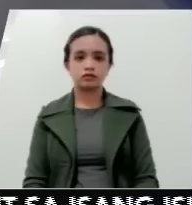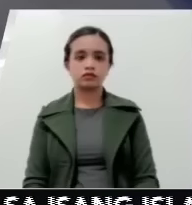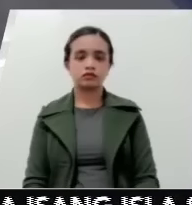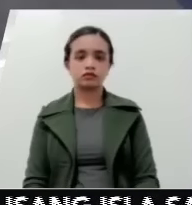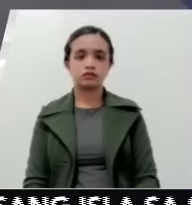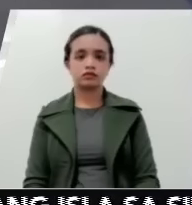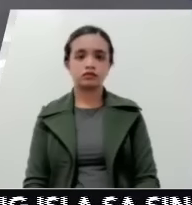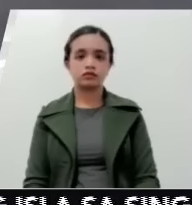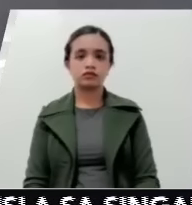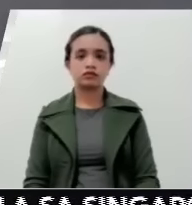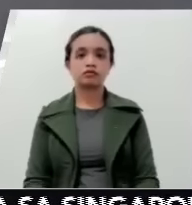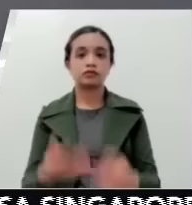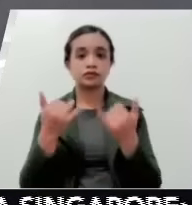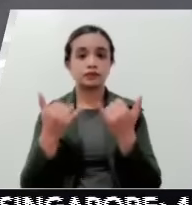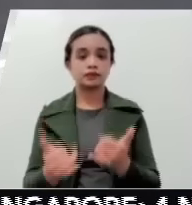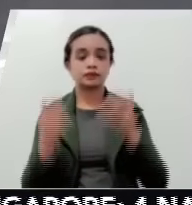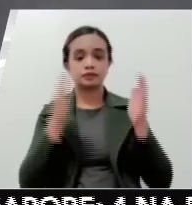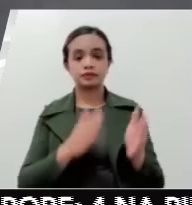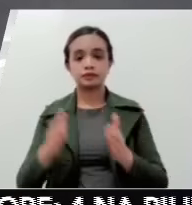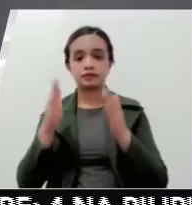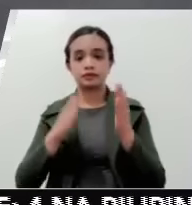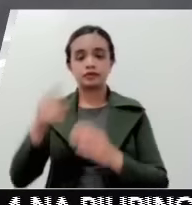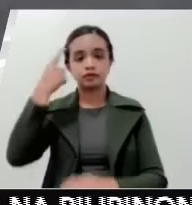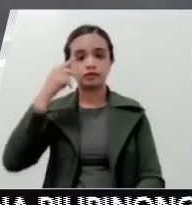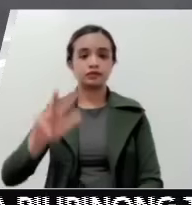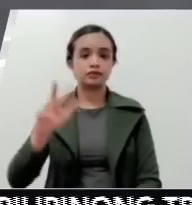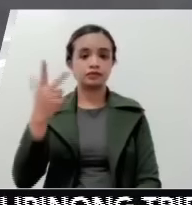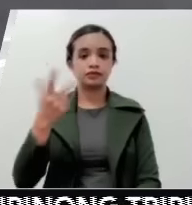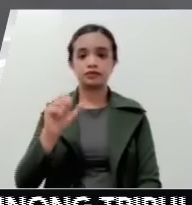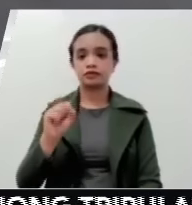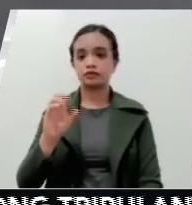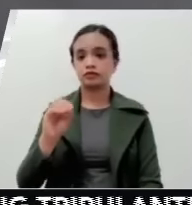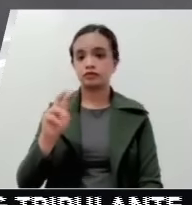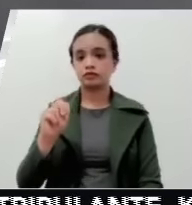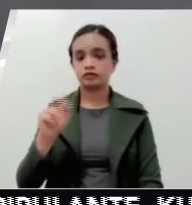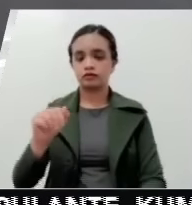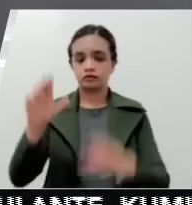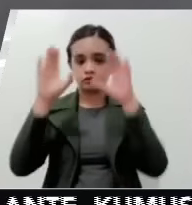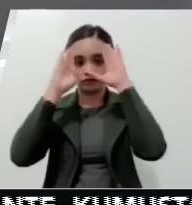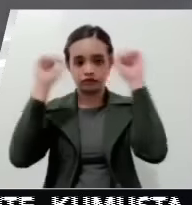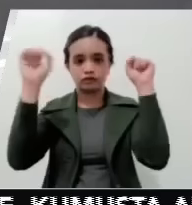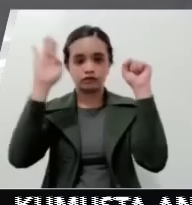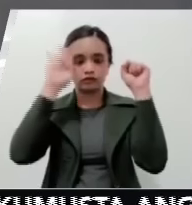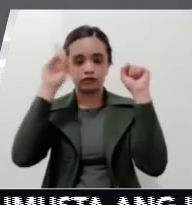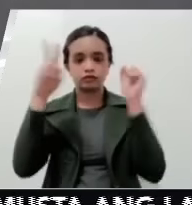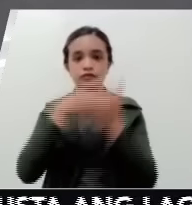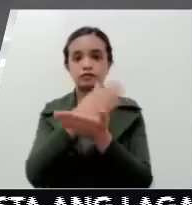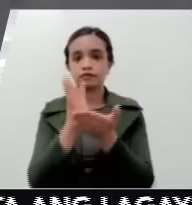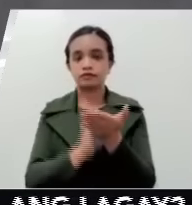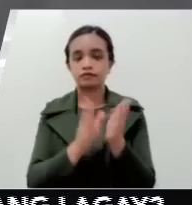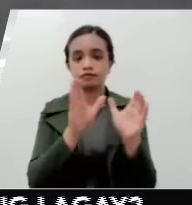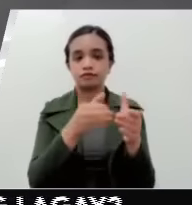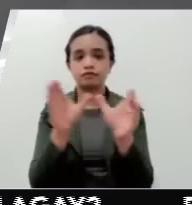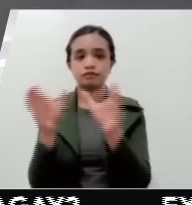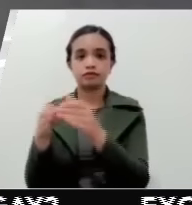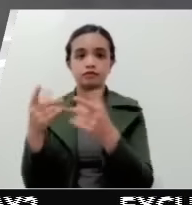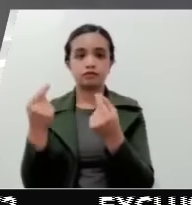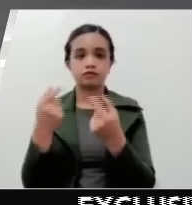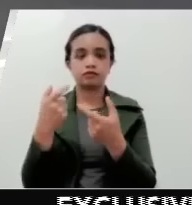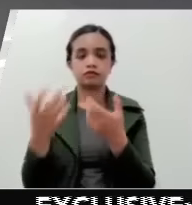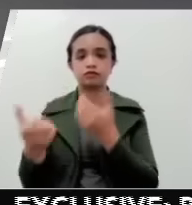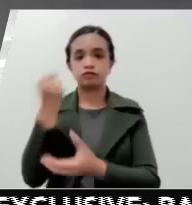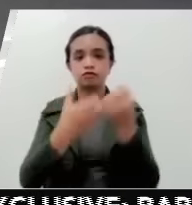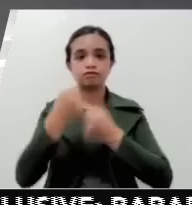Kasabay ng paghahanda ng pulisya para sa ikatlong sona ni Pangulong Bongbong Marcos, naghahanda na rin ang ilang grupo na magsasagawa ng kani-kanilang